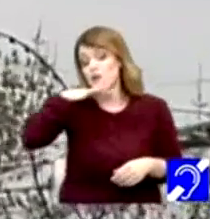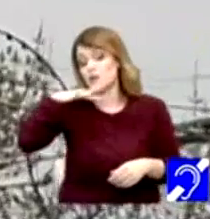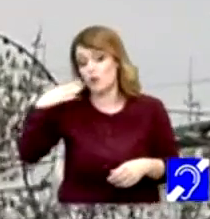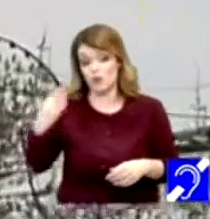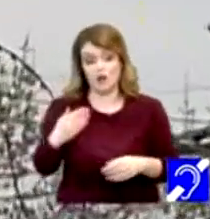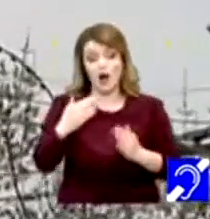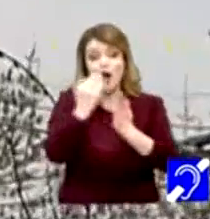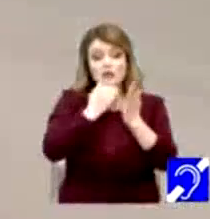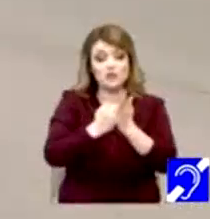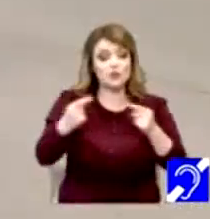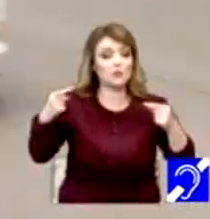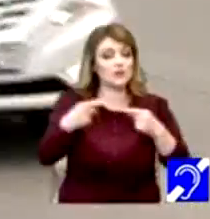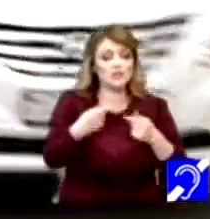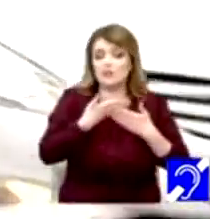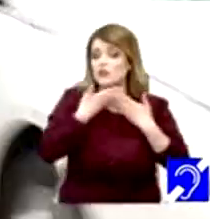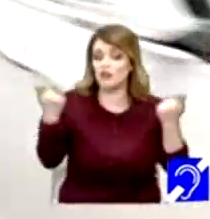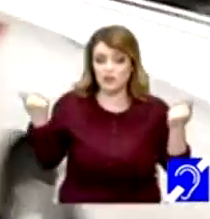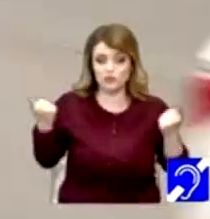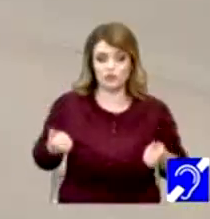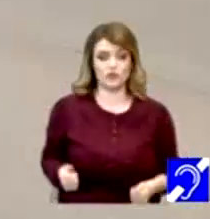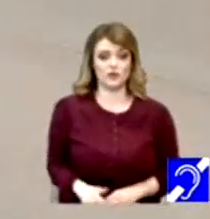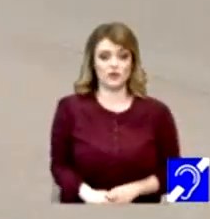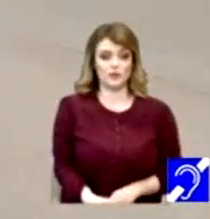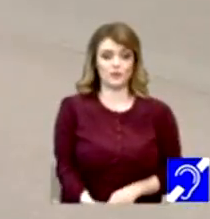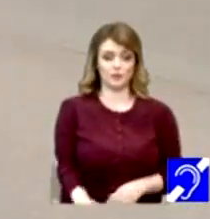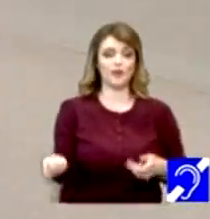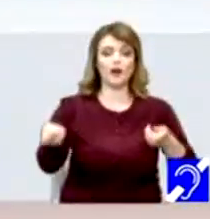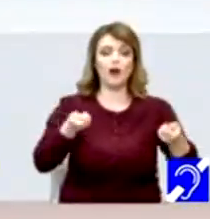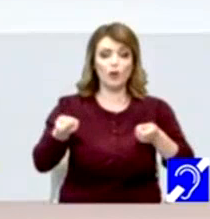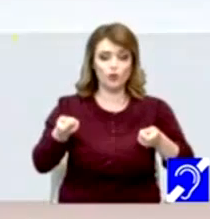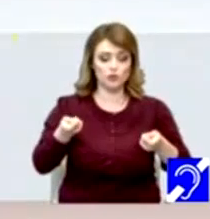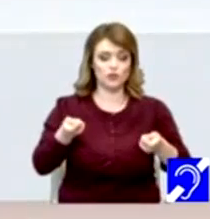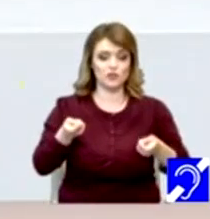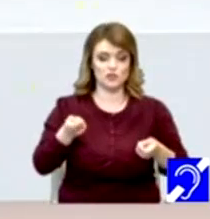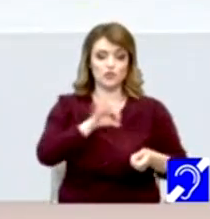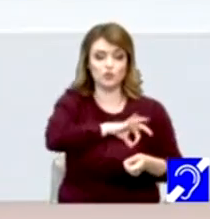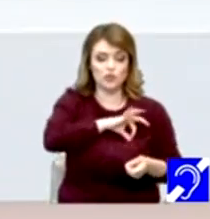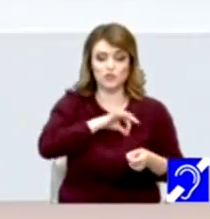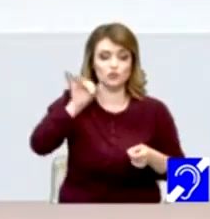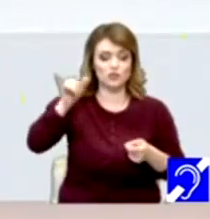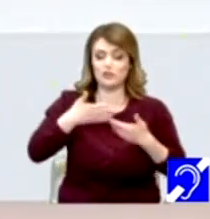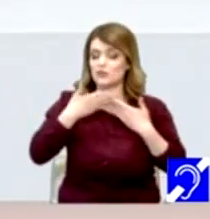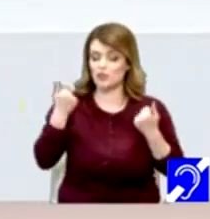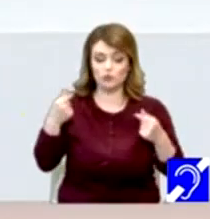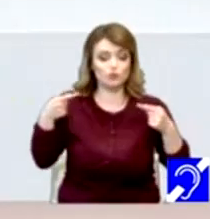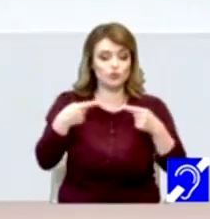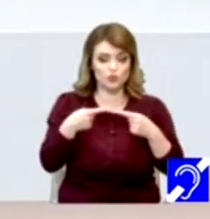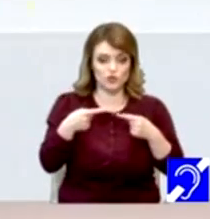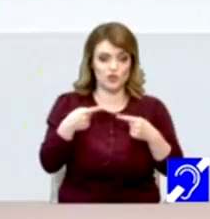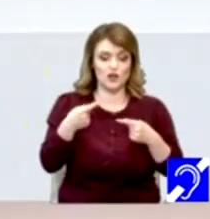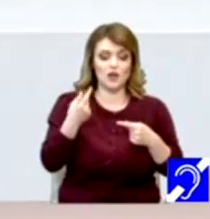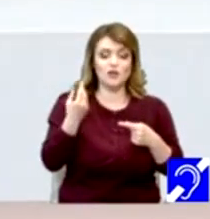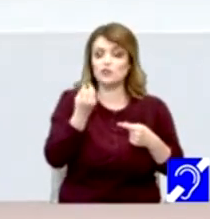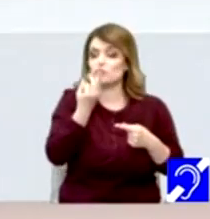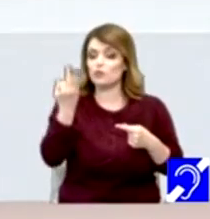însă o statistică precisă nu există. Nici autoritățile constituționale nu ar avea o cifră, pentru că